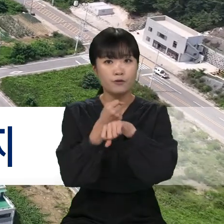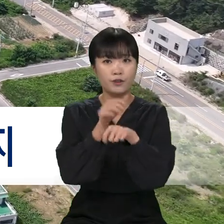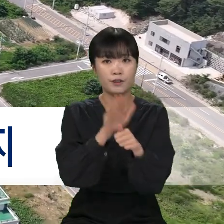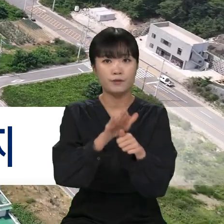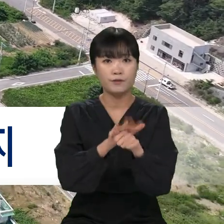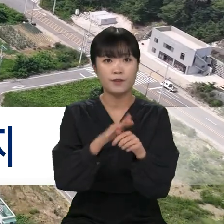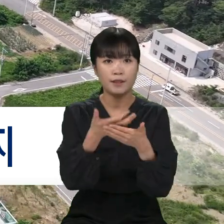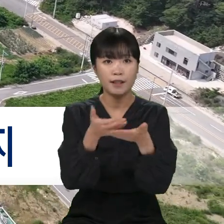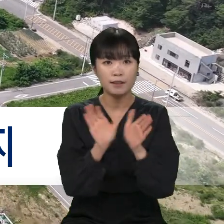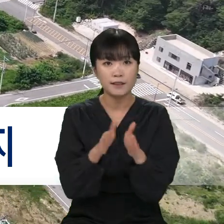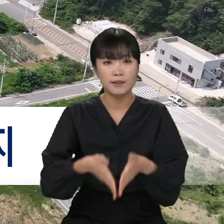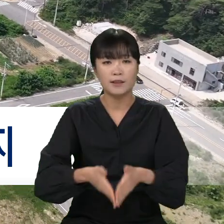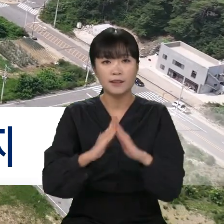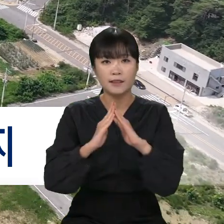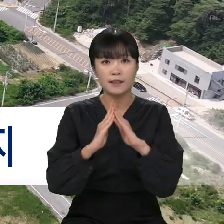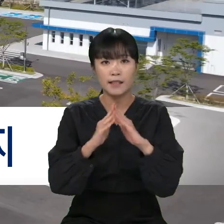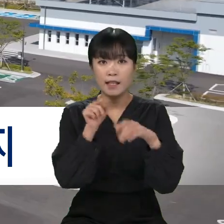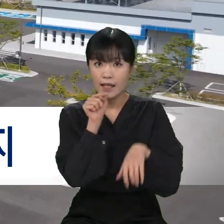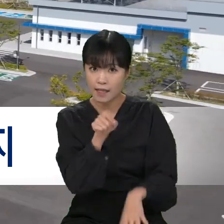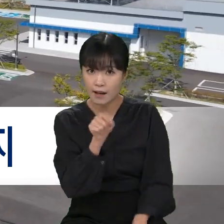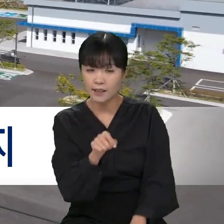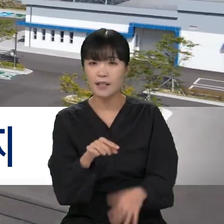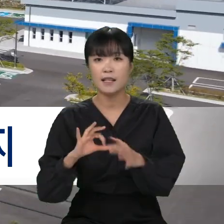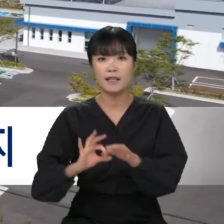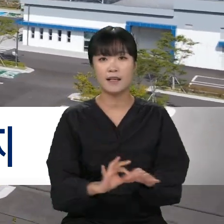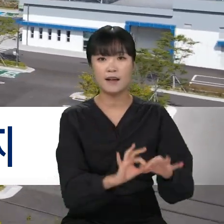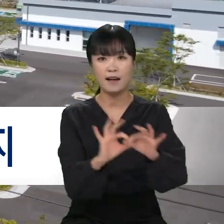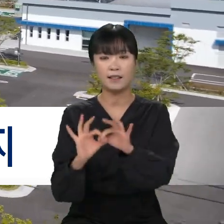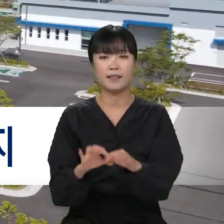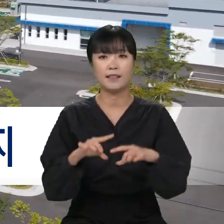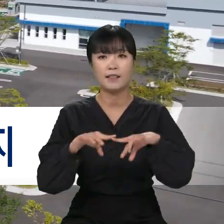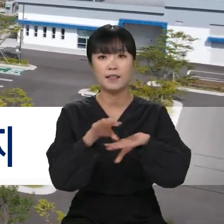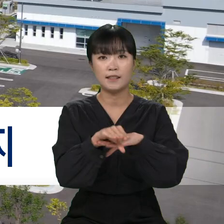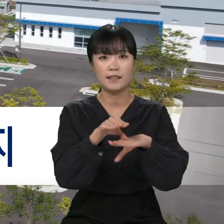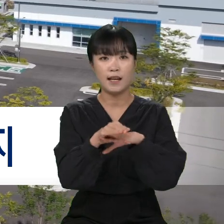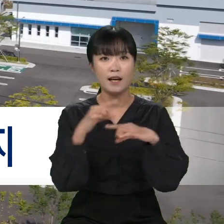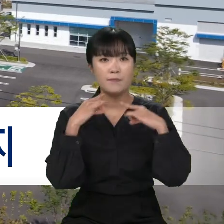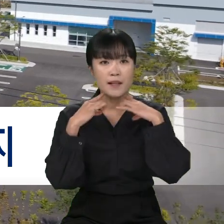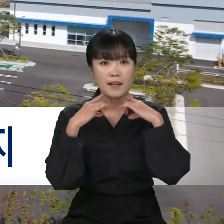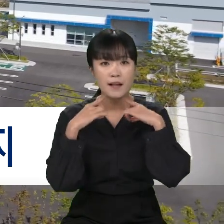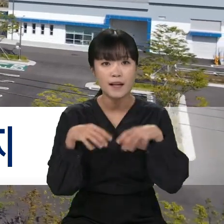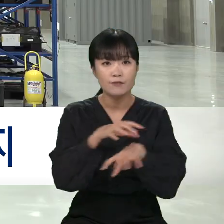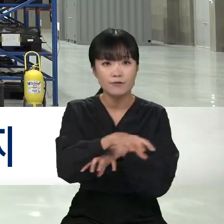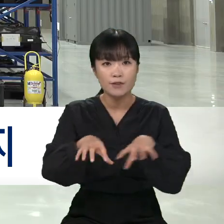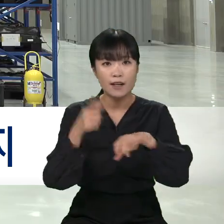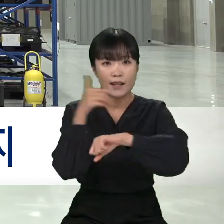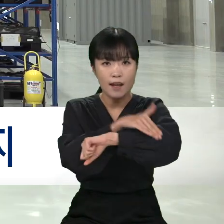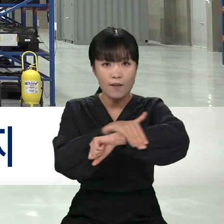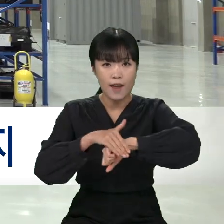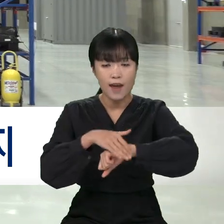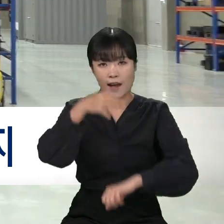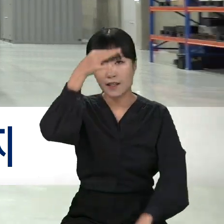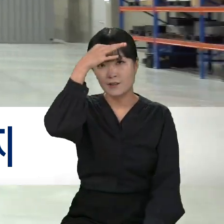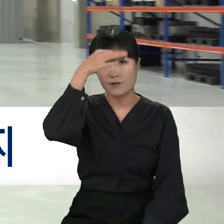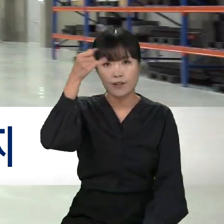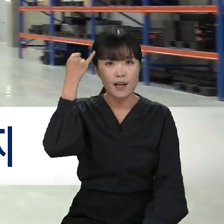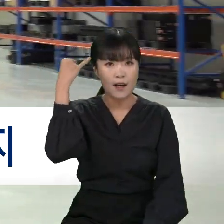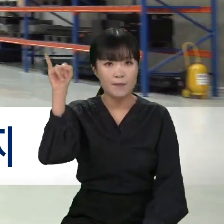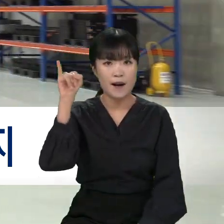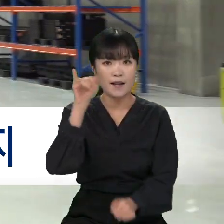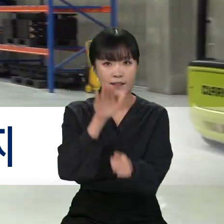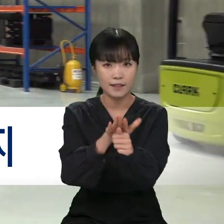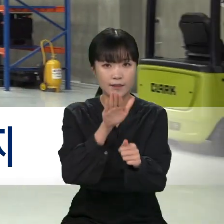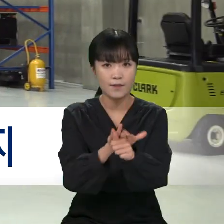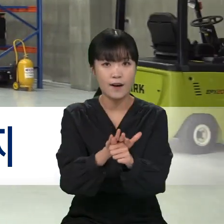조성되고 연구 지원 단지도 들어섭니다이 클러스터는 국가 차원의 전기차 배터리 자원 순환 계획